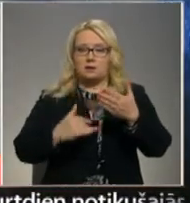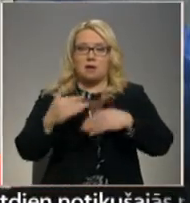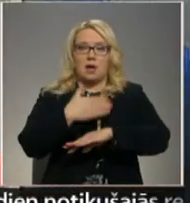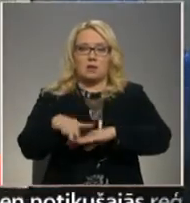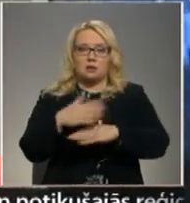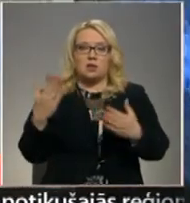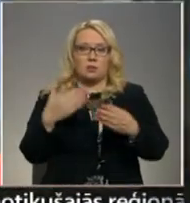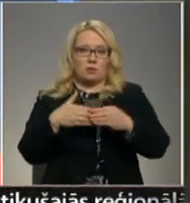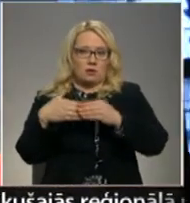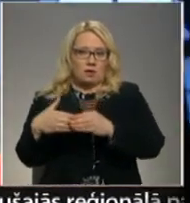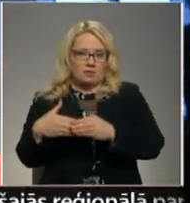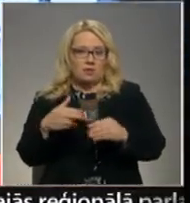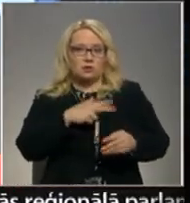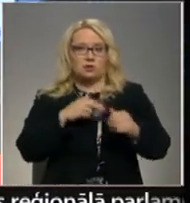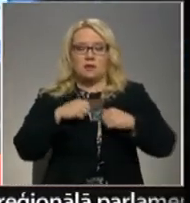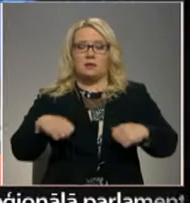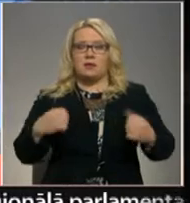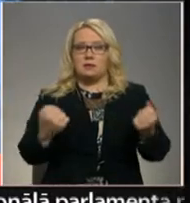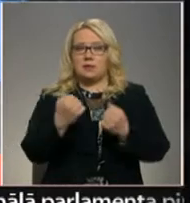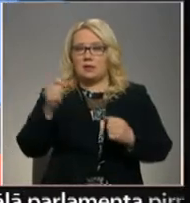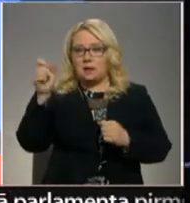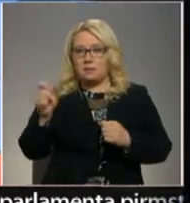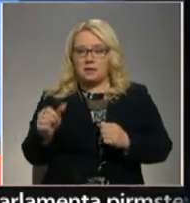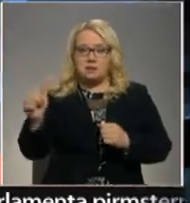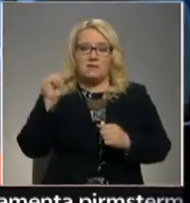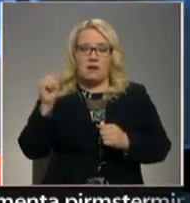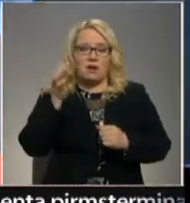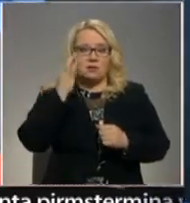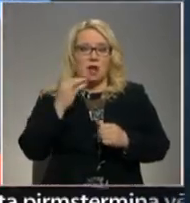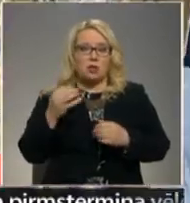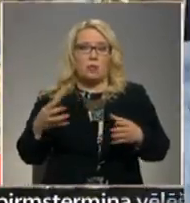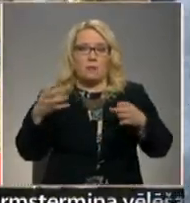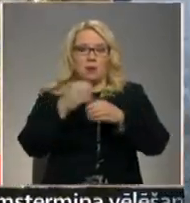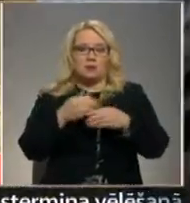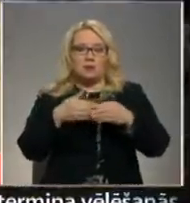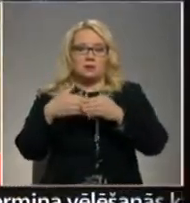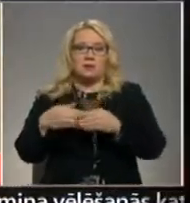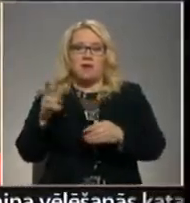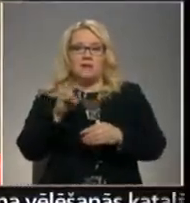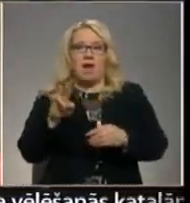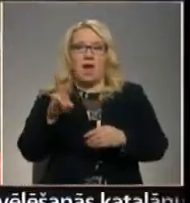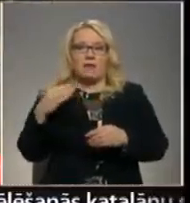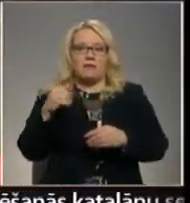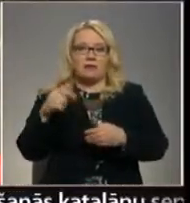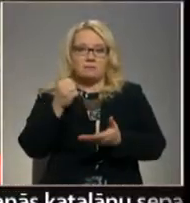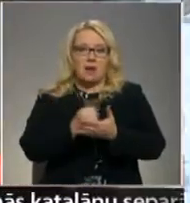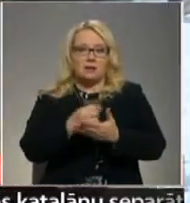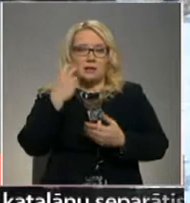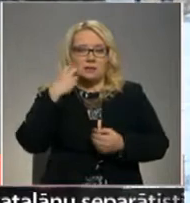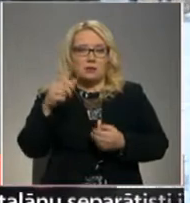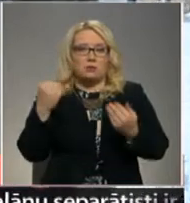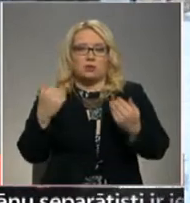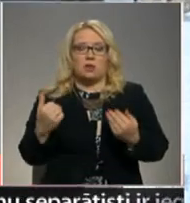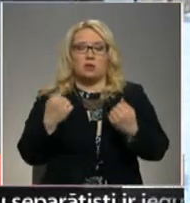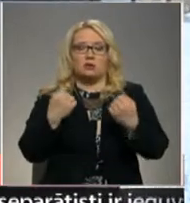kurām jādodas. Sociālā dienesta darbinieca Līga Ieviņa vakaru saldumu paciņas izvadāja Vaivas pagasta senioriem, bet šodien kopā ar šoferi,